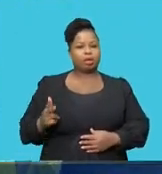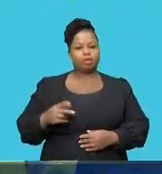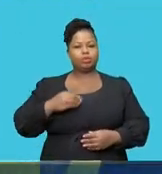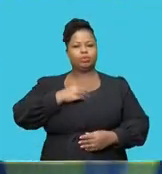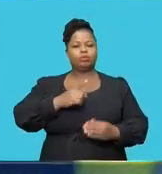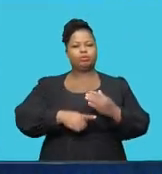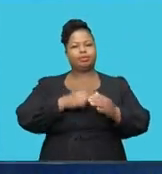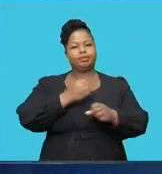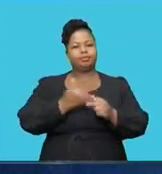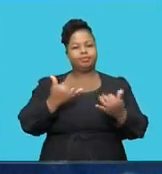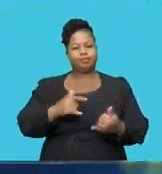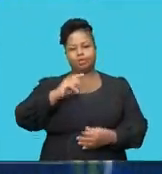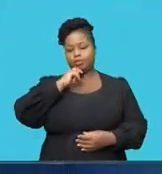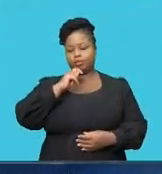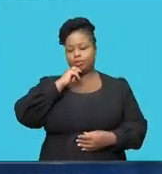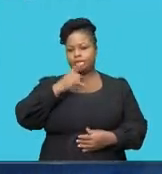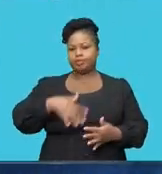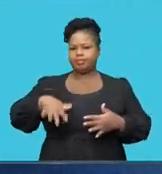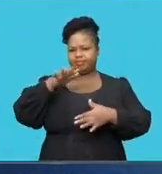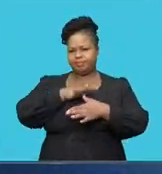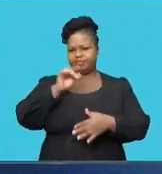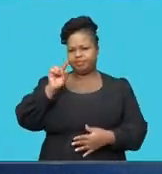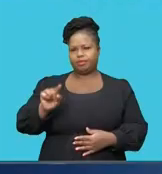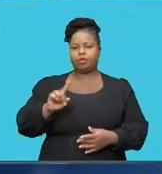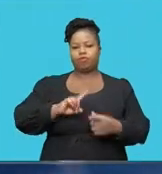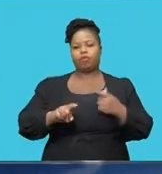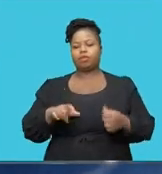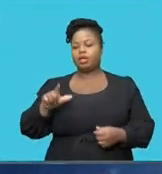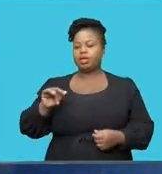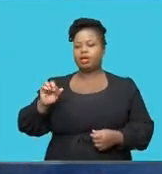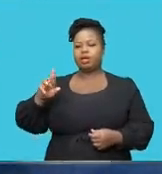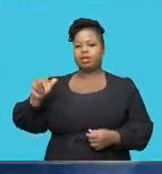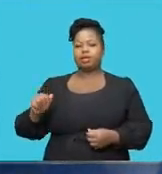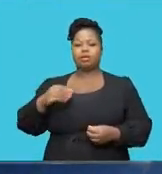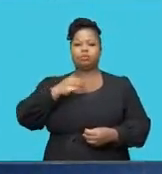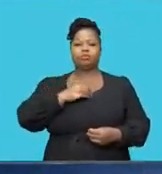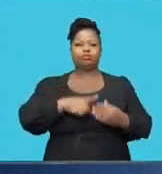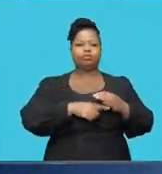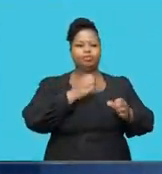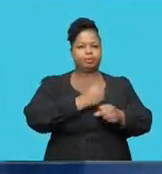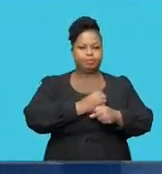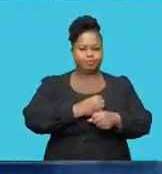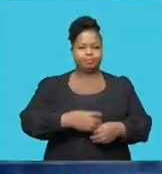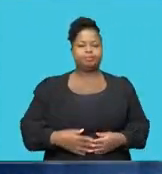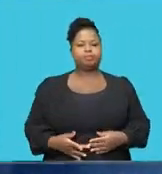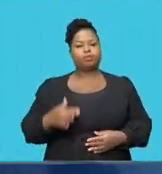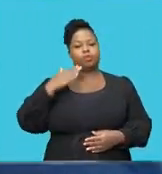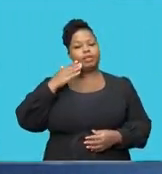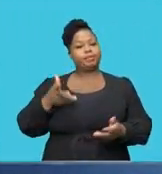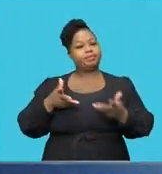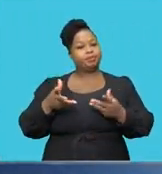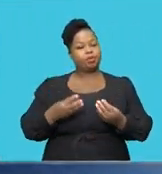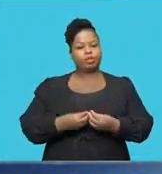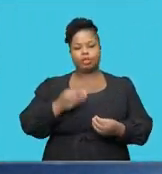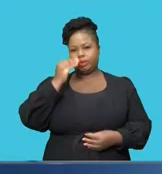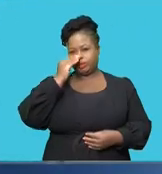namhlanje ekuseni wethule ngokusemthethweni ukusebenza kwalomzila ophuma lapha e-Leralla ubheke eGermiston. Ekhuluma nabezi kwelezi